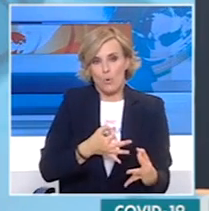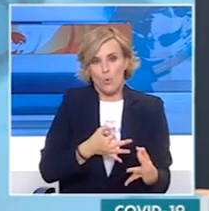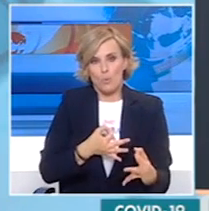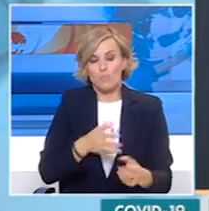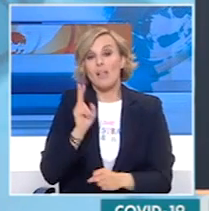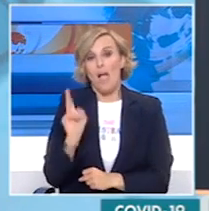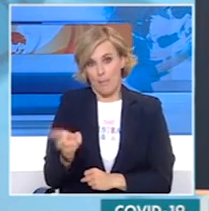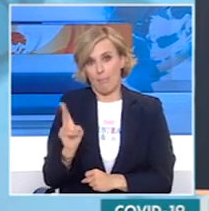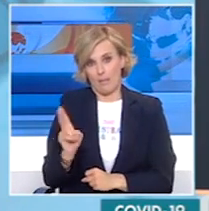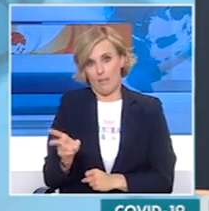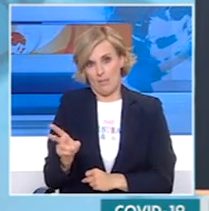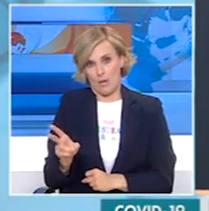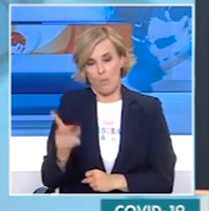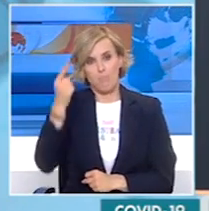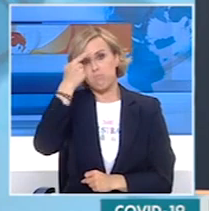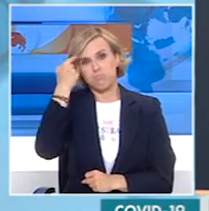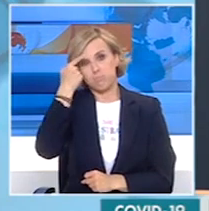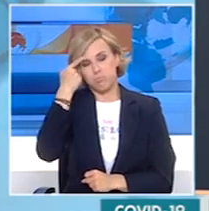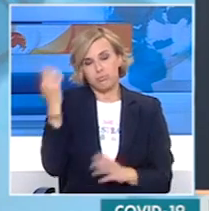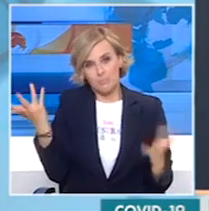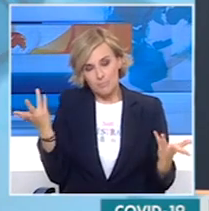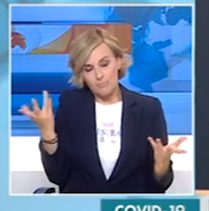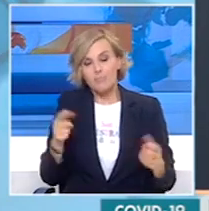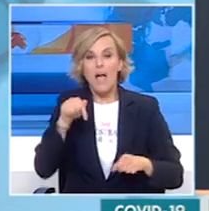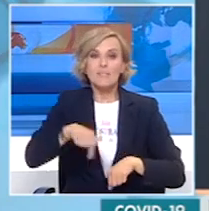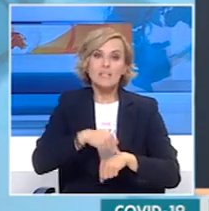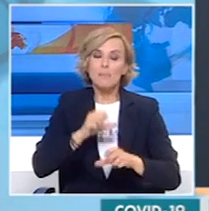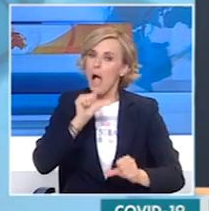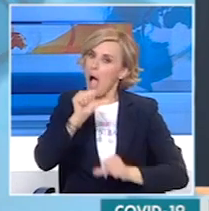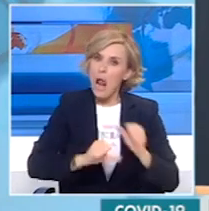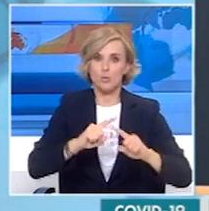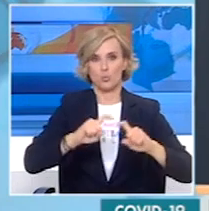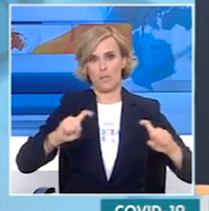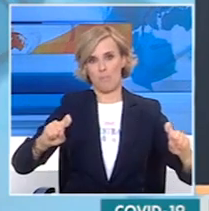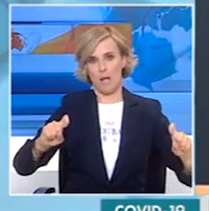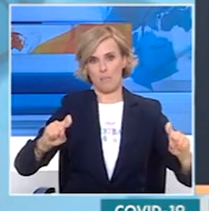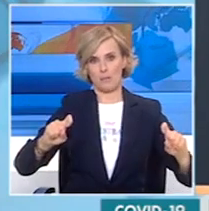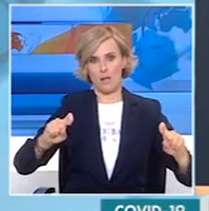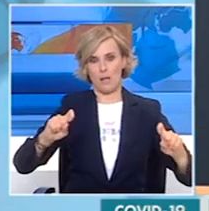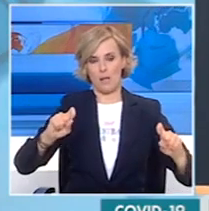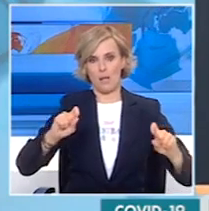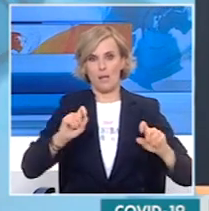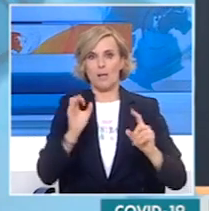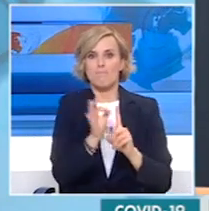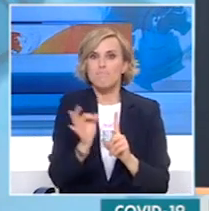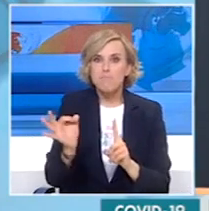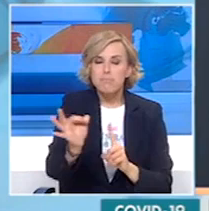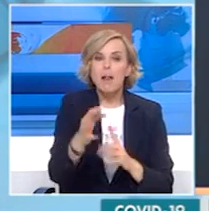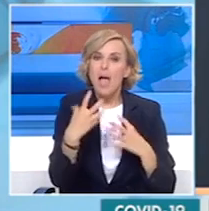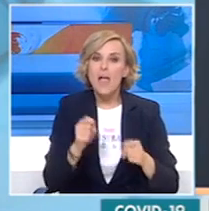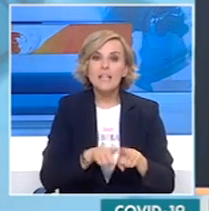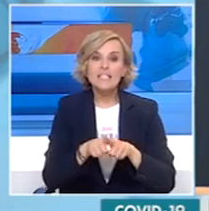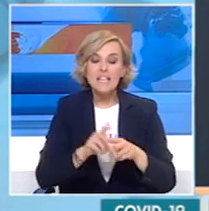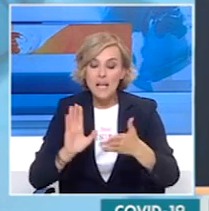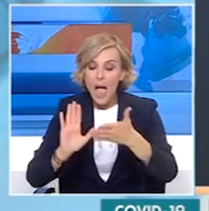πολύ επικίνδυνο να γίνει, λόγω του ακριβώς τη βλέπετε αυτή την διασπορά κρουσμάτων που είναι στενές επαφές